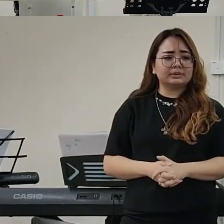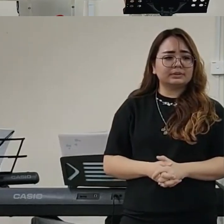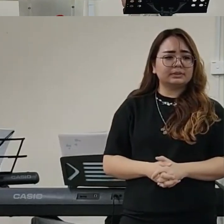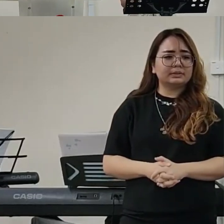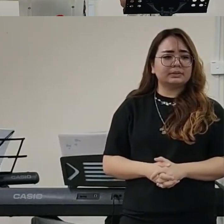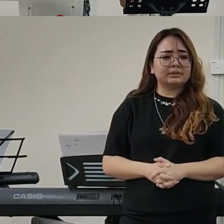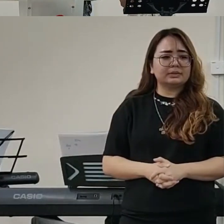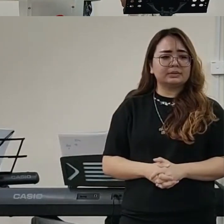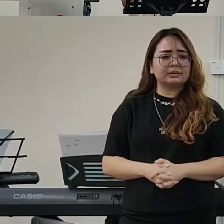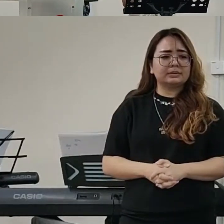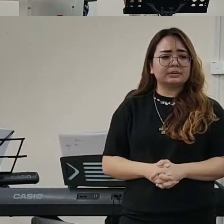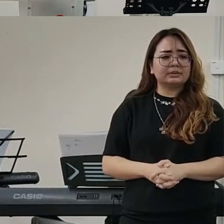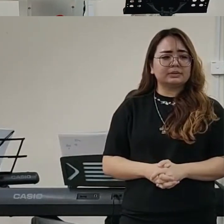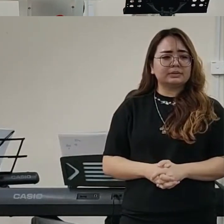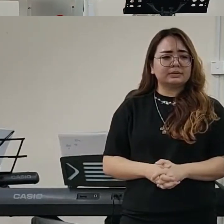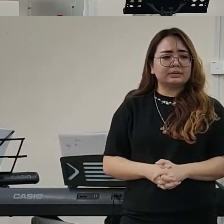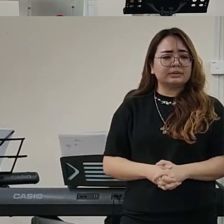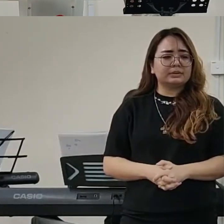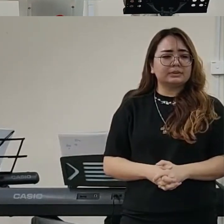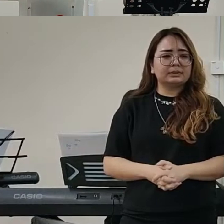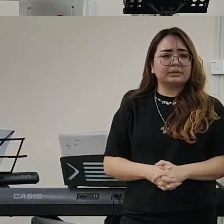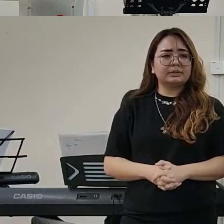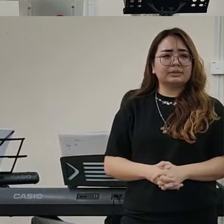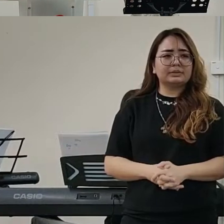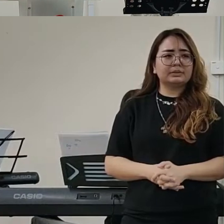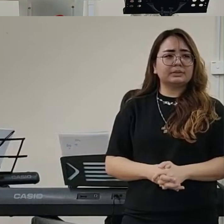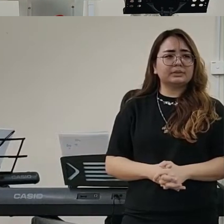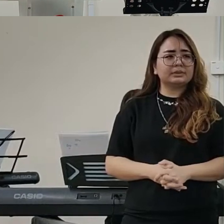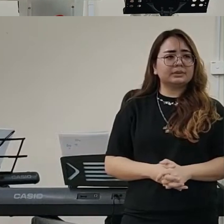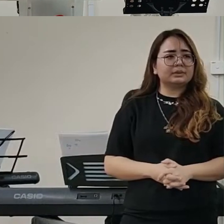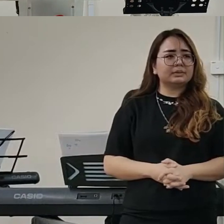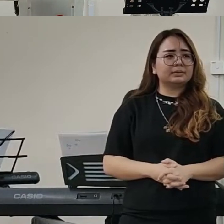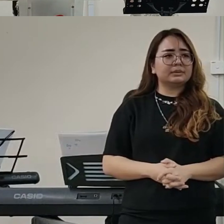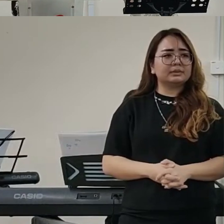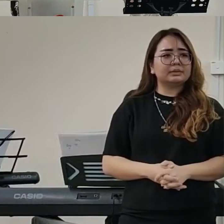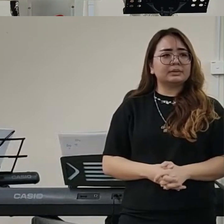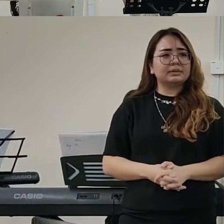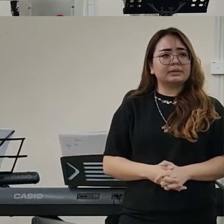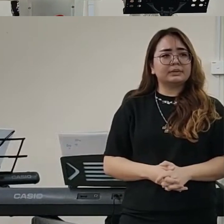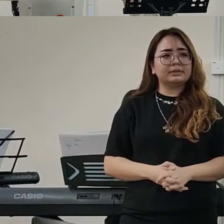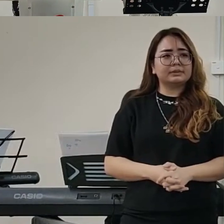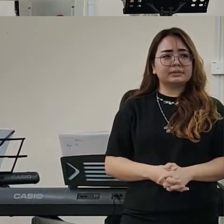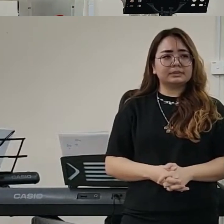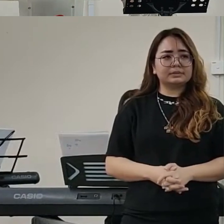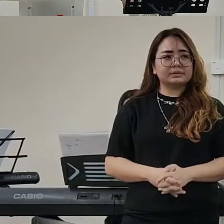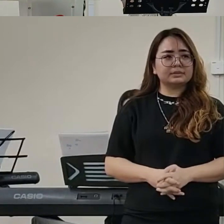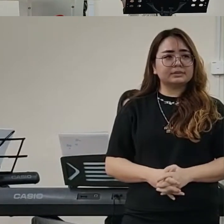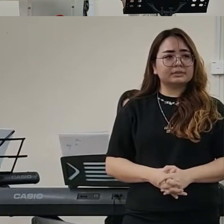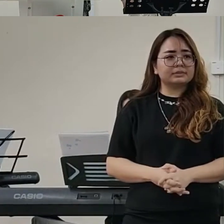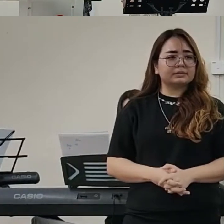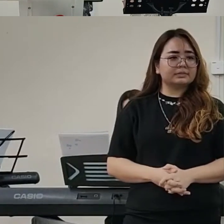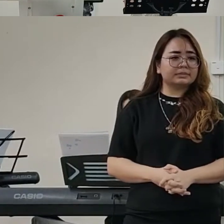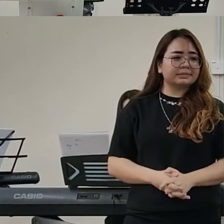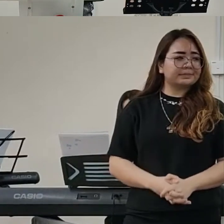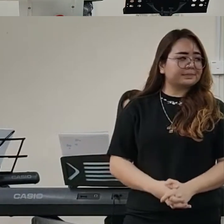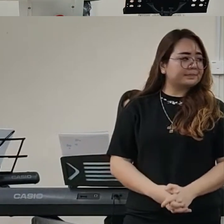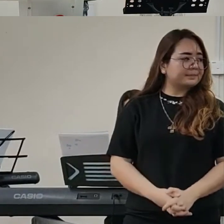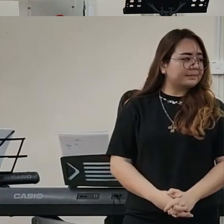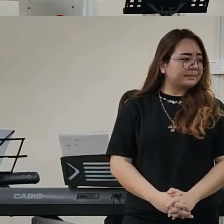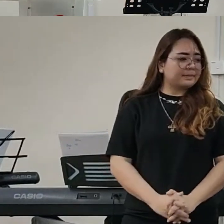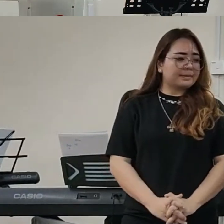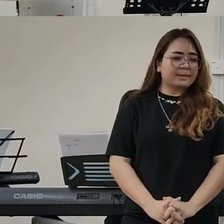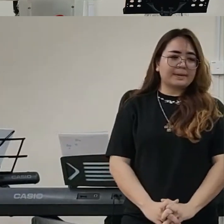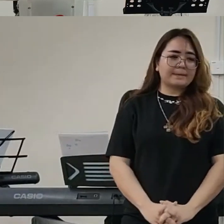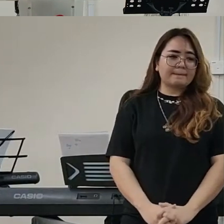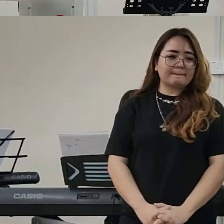你把你的眼神望向你四周的人，看看下上帝要放哪一个人成为你的羊群呢？因为